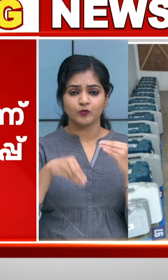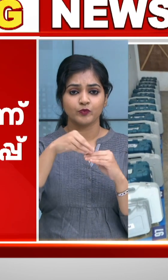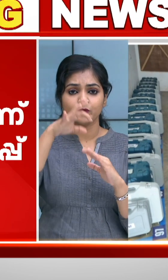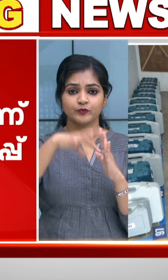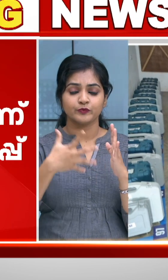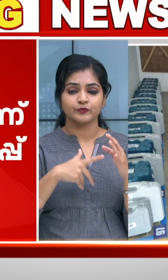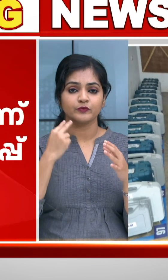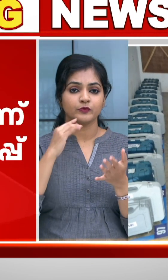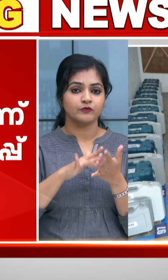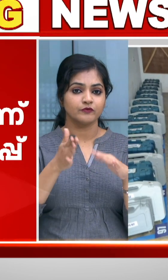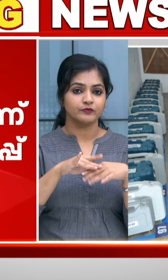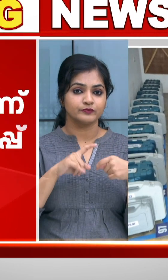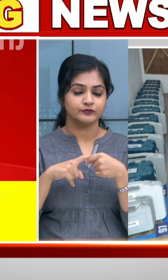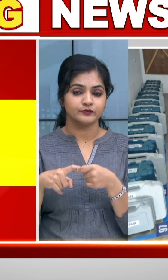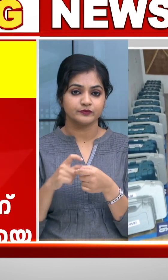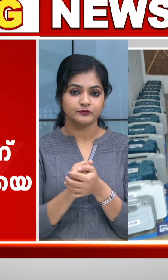വിവരം?